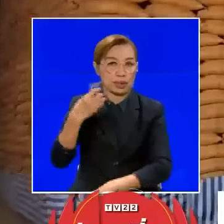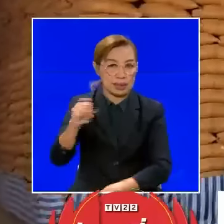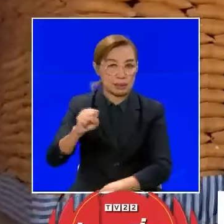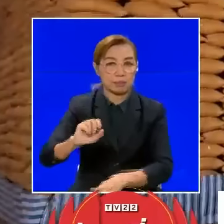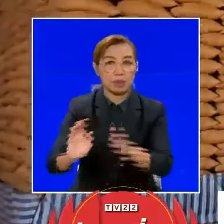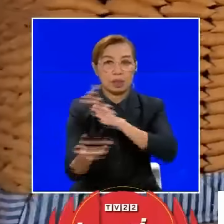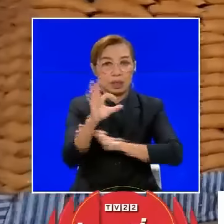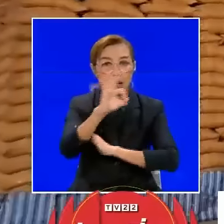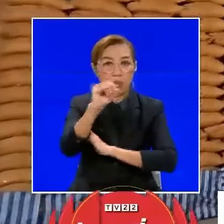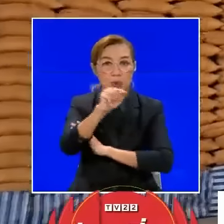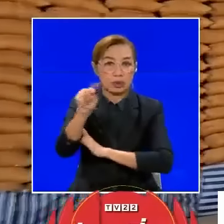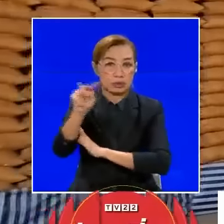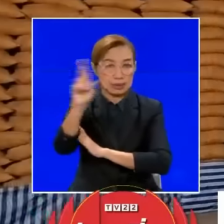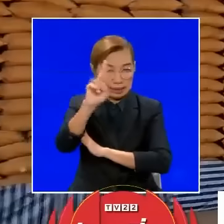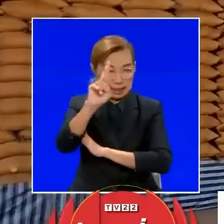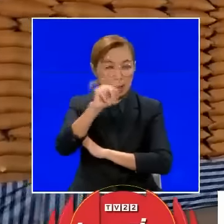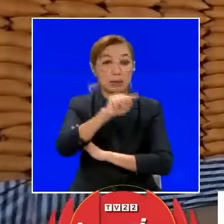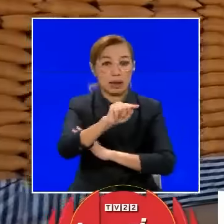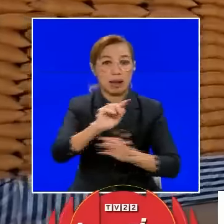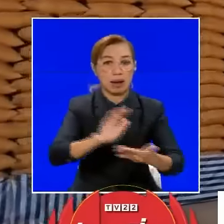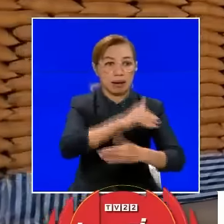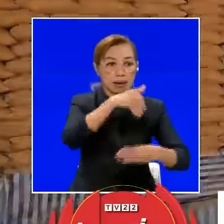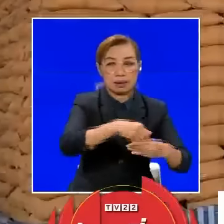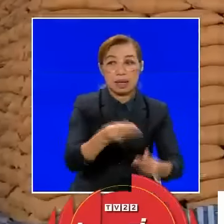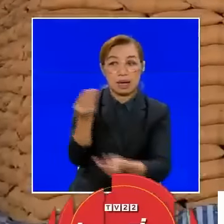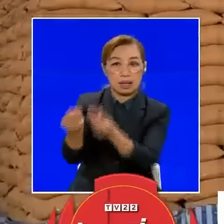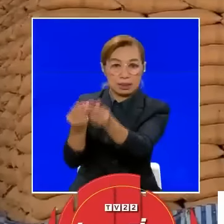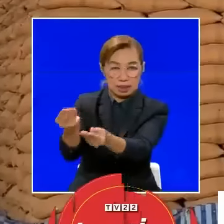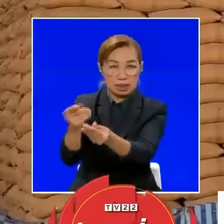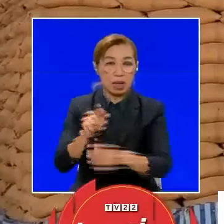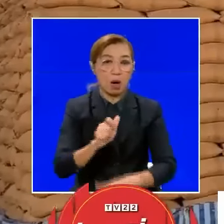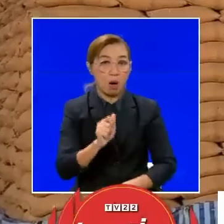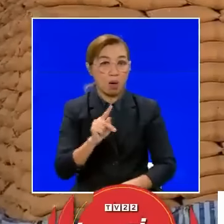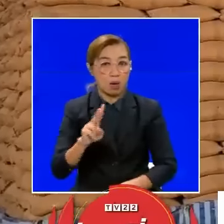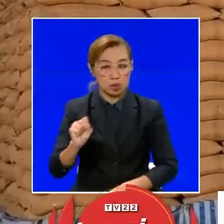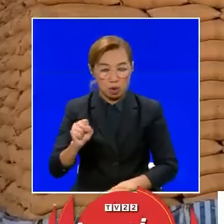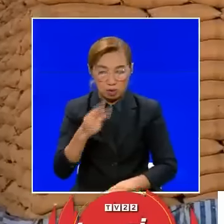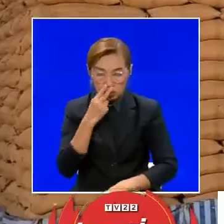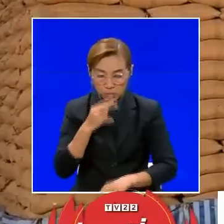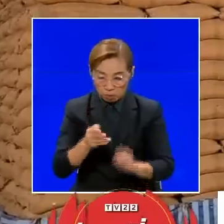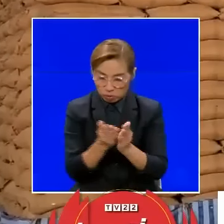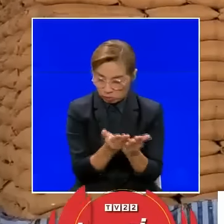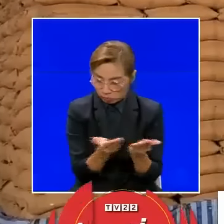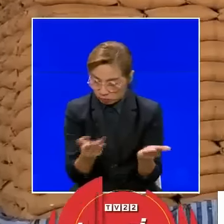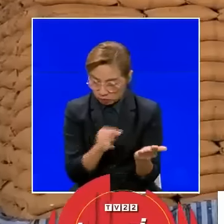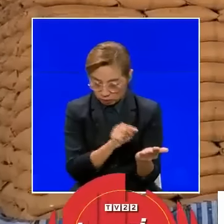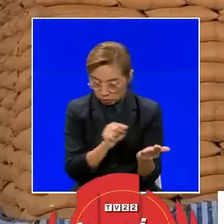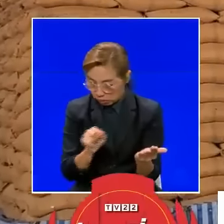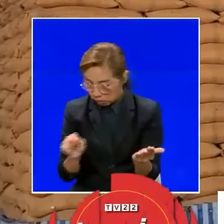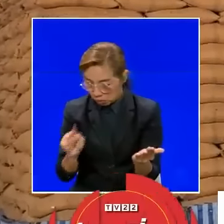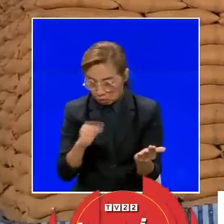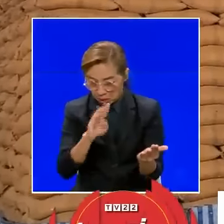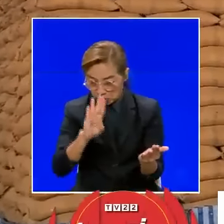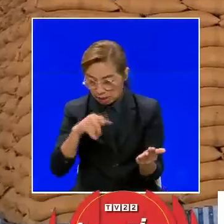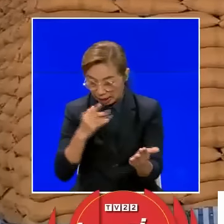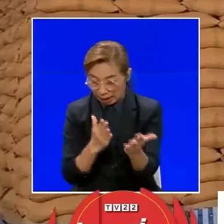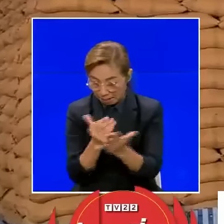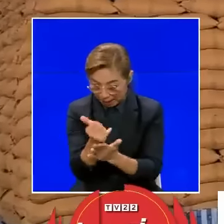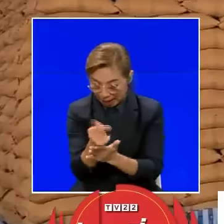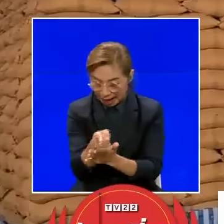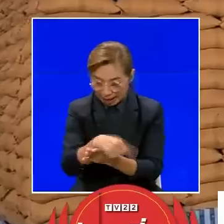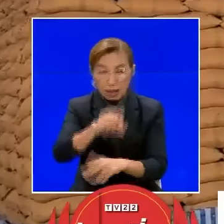9 โมงเช้าถึงเที่ยงแล้วจากนั้นอคสก็จะมีการตรวจสอบคุณสมบัติเบื้องต้น นของผู้เสนอซื้อและจะประกาศร